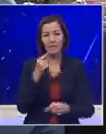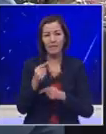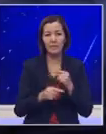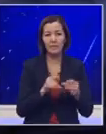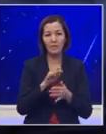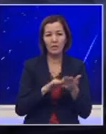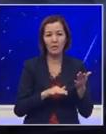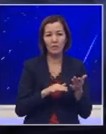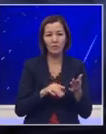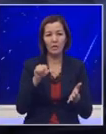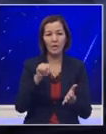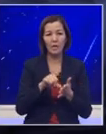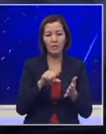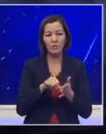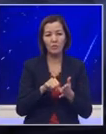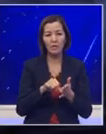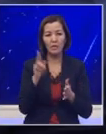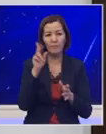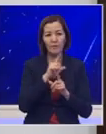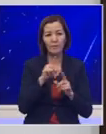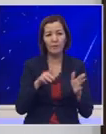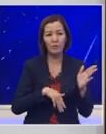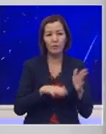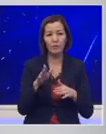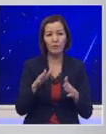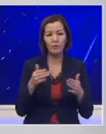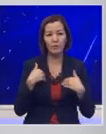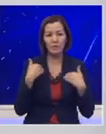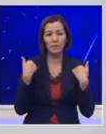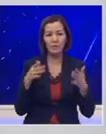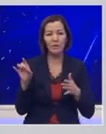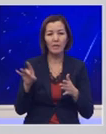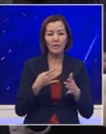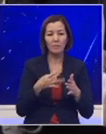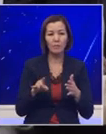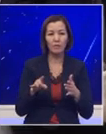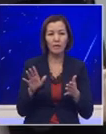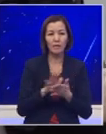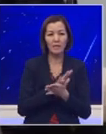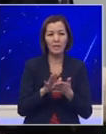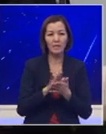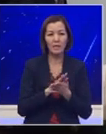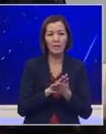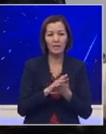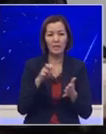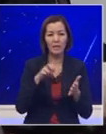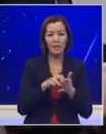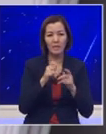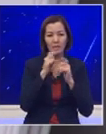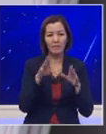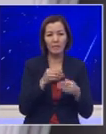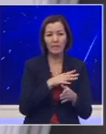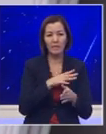баға берді. Қатысушыларға білім саласында жетістіктер тілей отырып, республикалық грант иегерлеріне алғыс хаттар